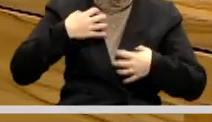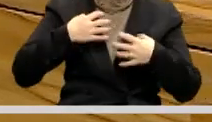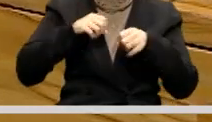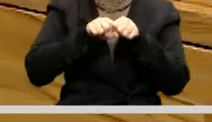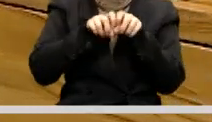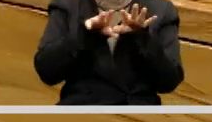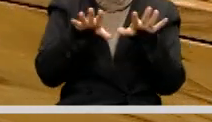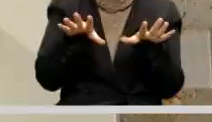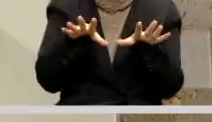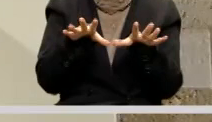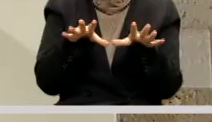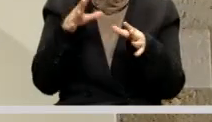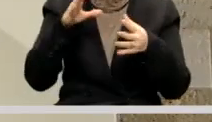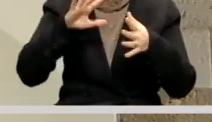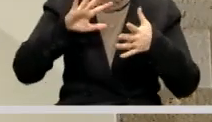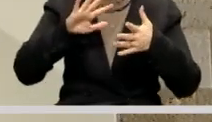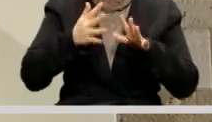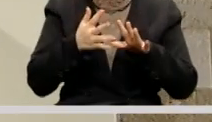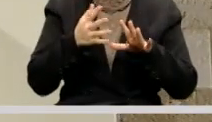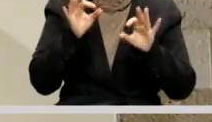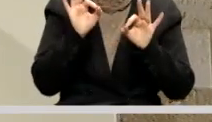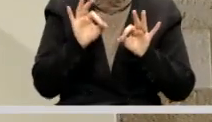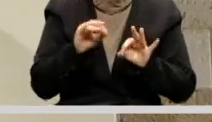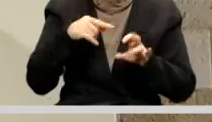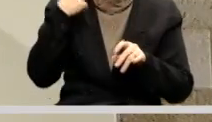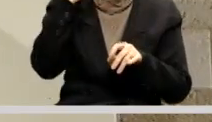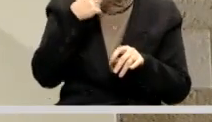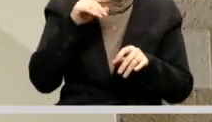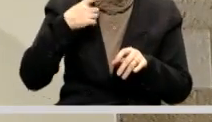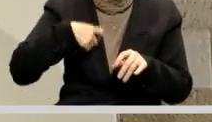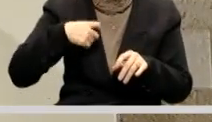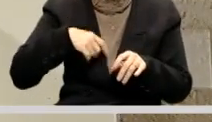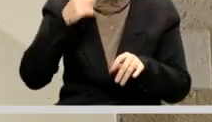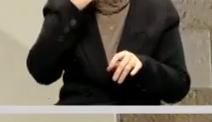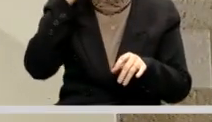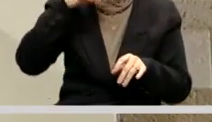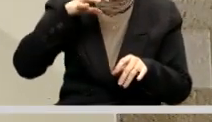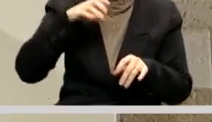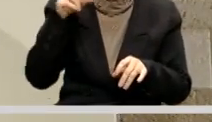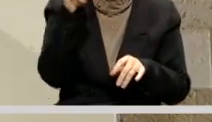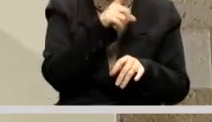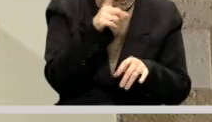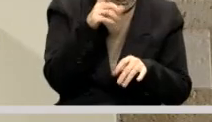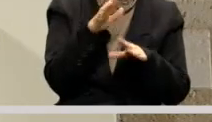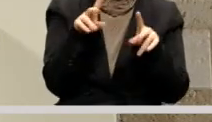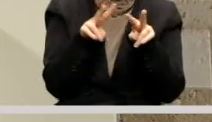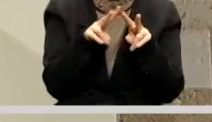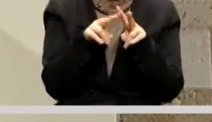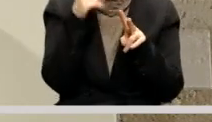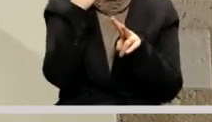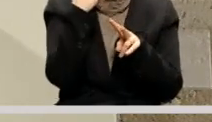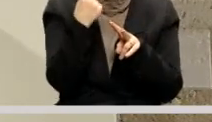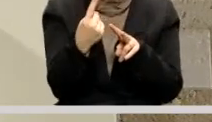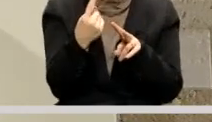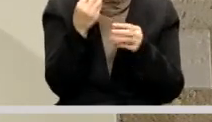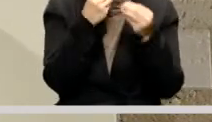noktalarda problemler oluyor. Dolayısıyla özellikle kış aylarında mevsimine göre yaşamak da önemli. Örneğin nedir? Artık